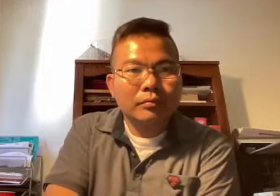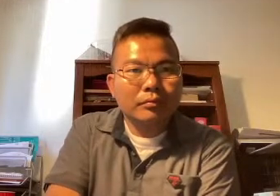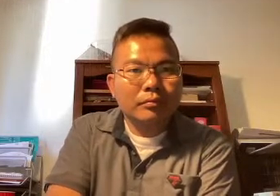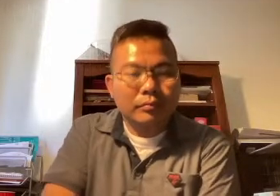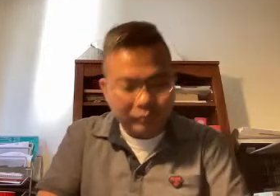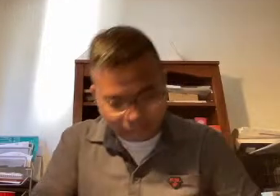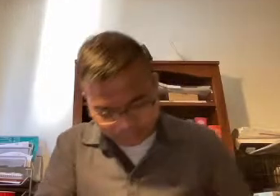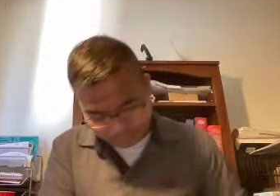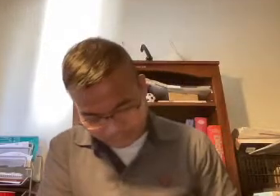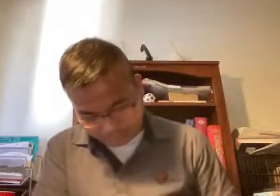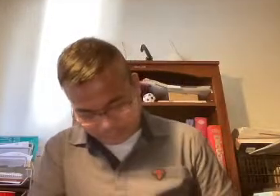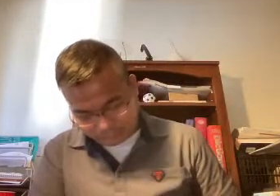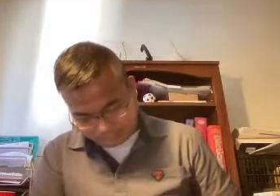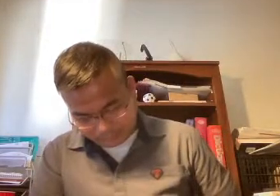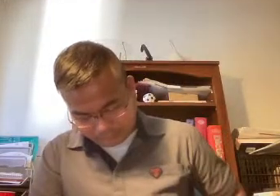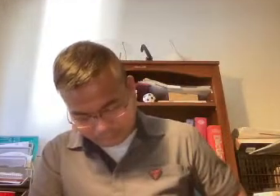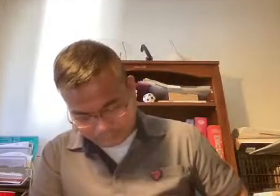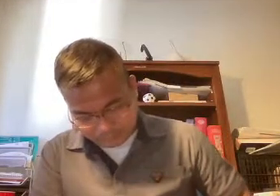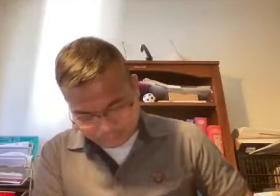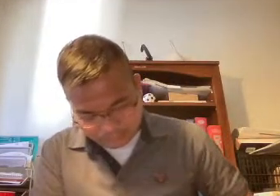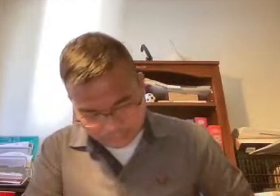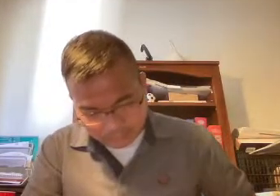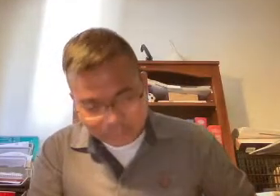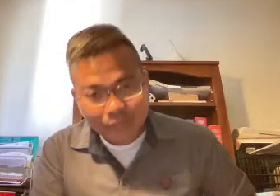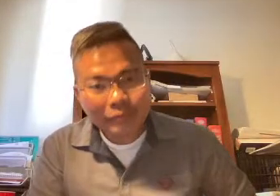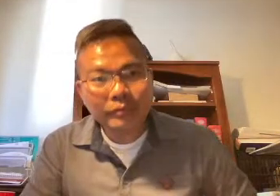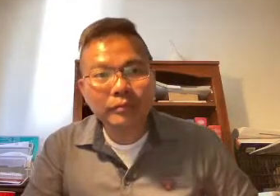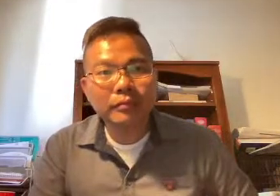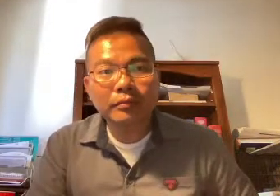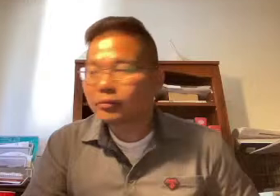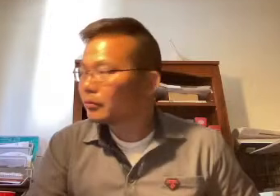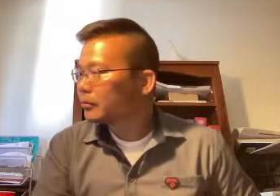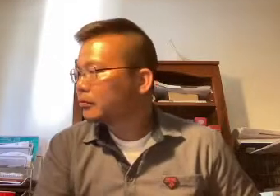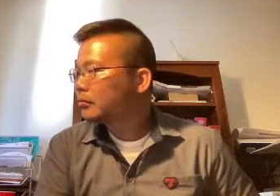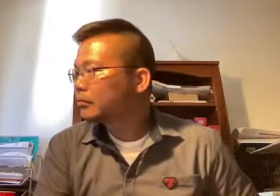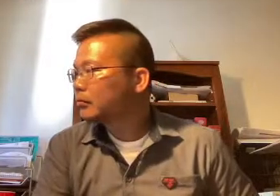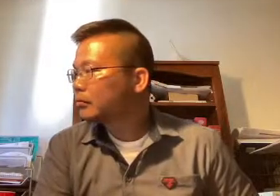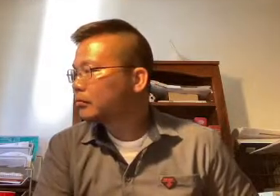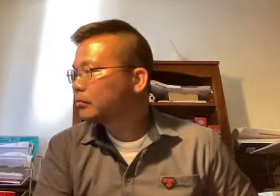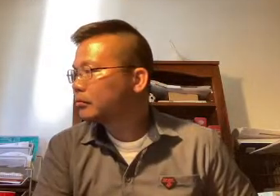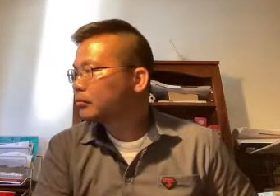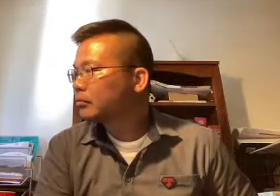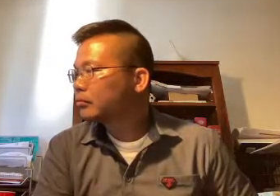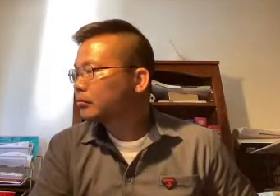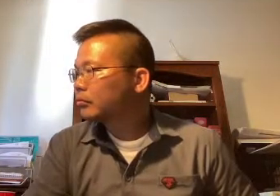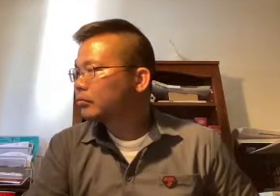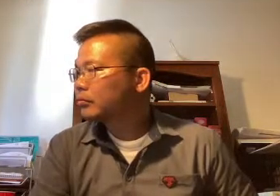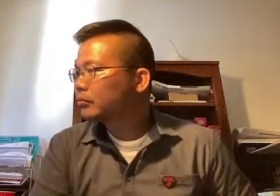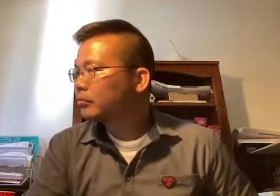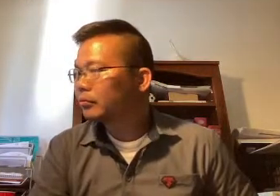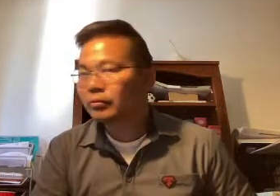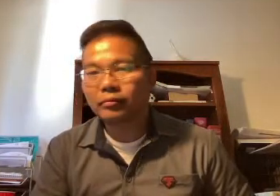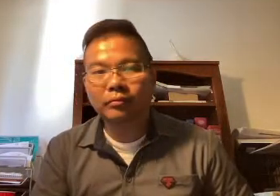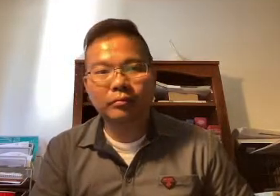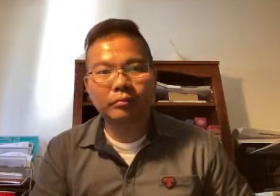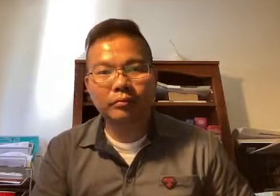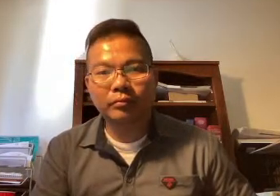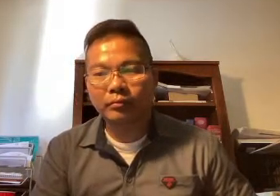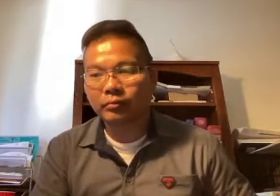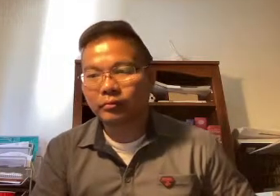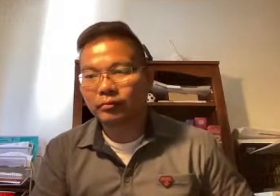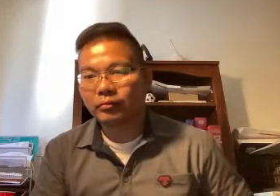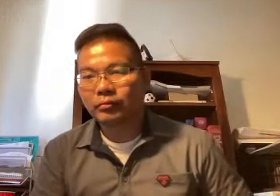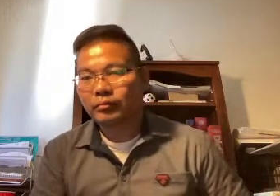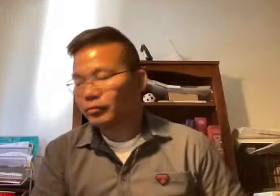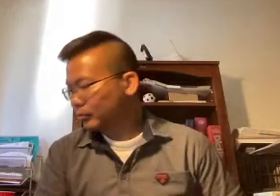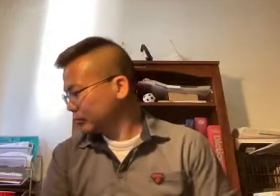đầu thưa quý vị những thành phần xấu thì nó có rất là nhiều chuyện với báo hiện là 50.000 người đang theo dõi chỉ có mới có mấy phút đầu thưa quý vị cái giấc mơ của tôi mà quý